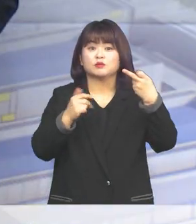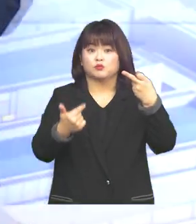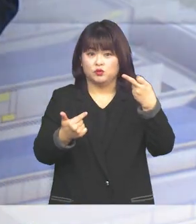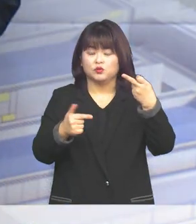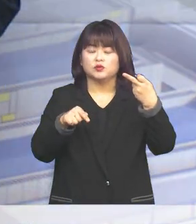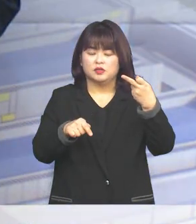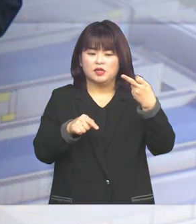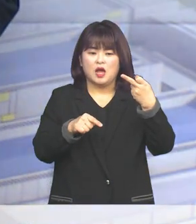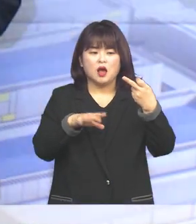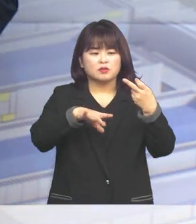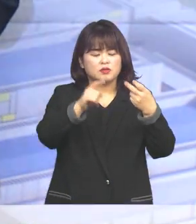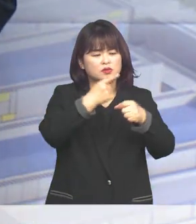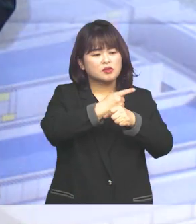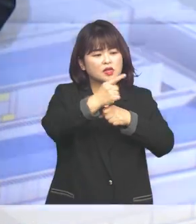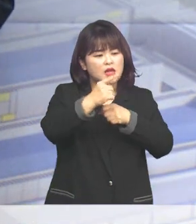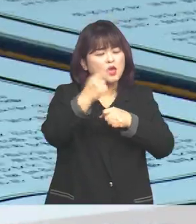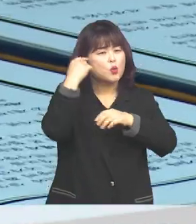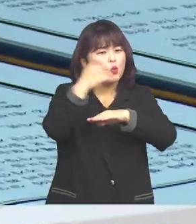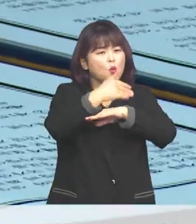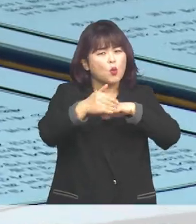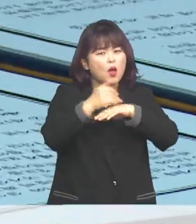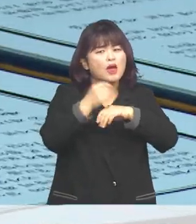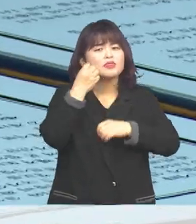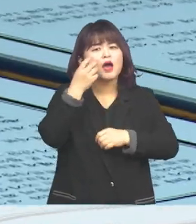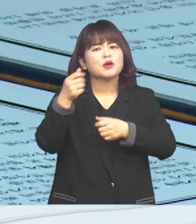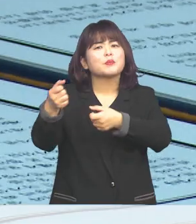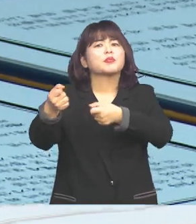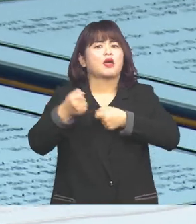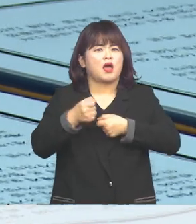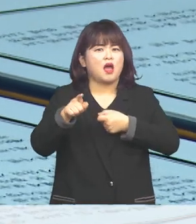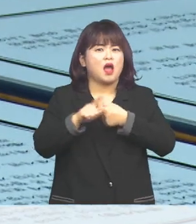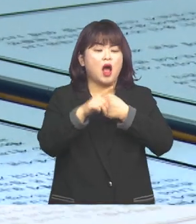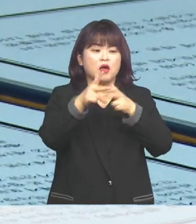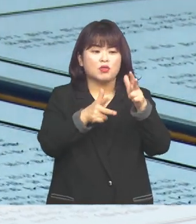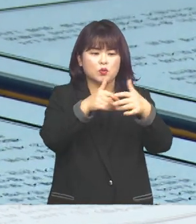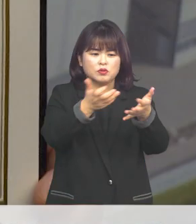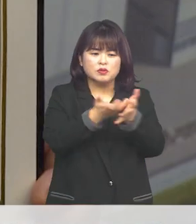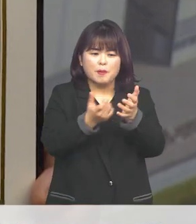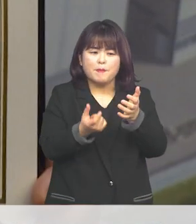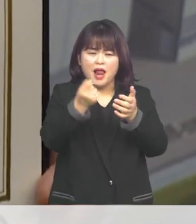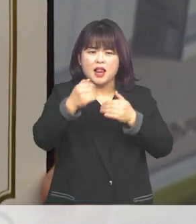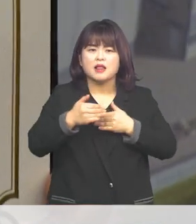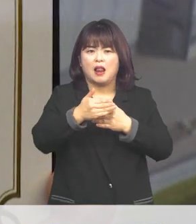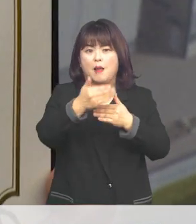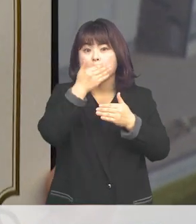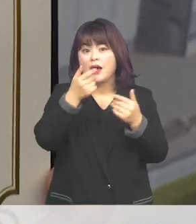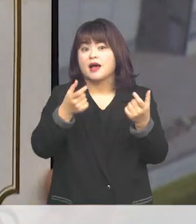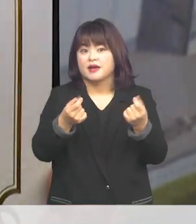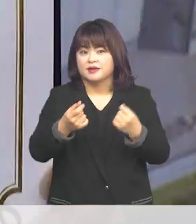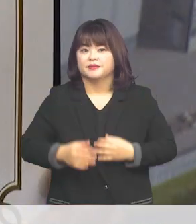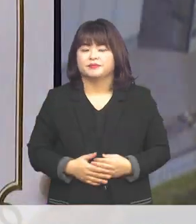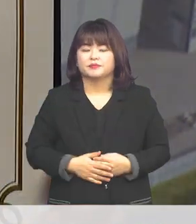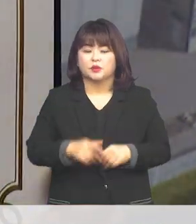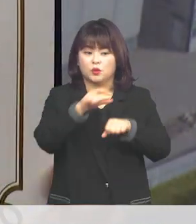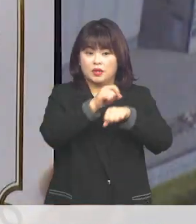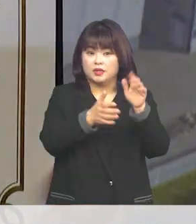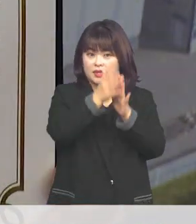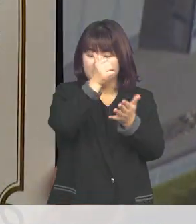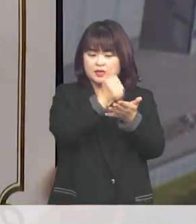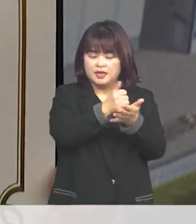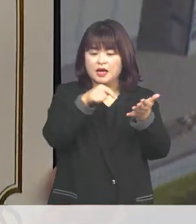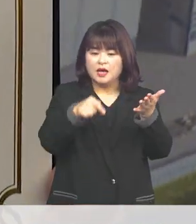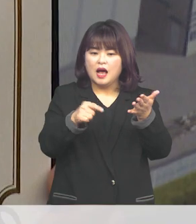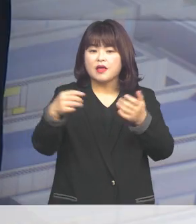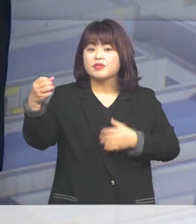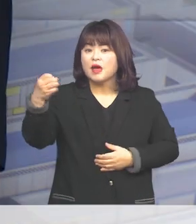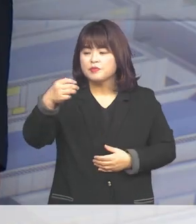내년 1분기로 계획됐던 국가산단 승인이 3개월가량 빨리 이뤄져 산단 조성에 탄력이 붙게 됐습니다. 이날 용인특례시